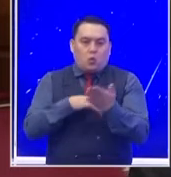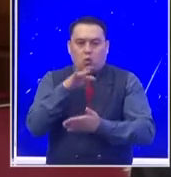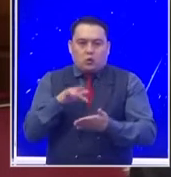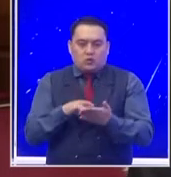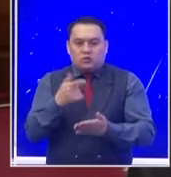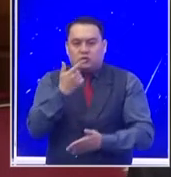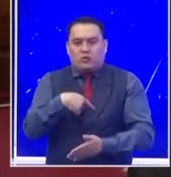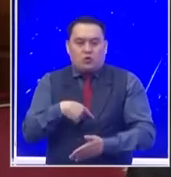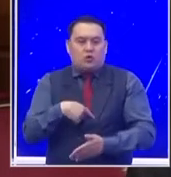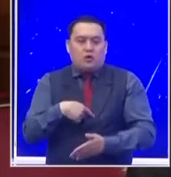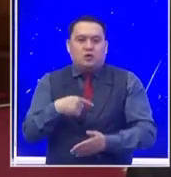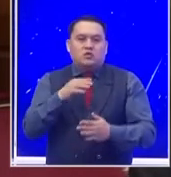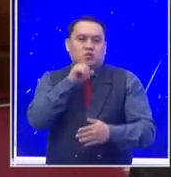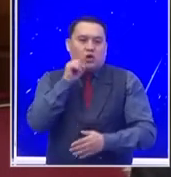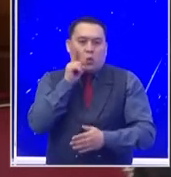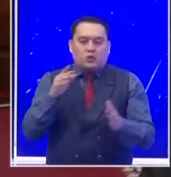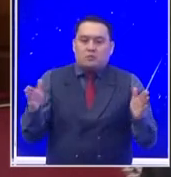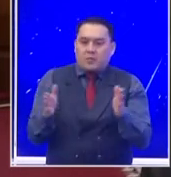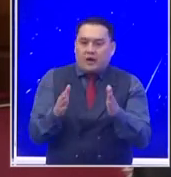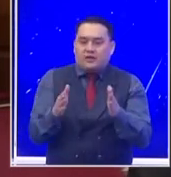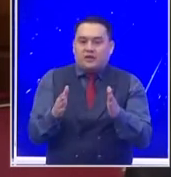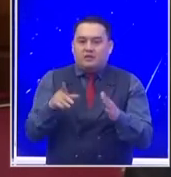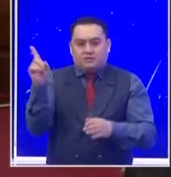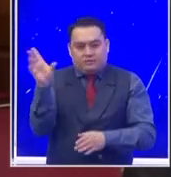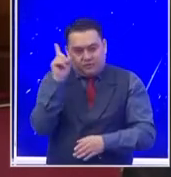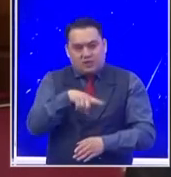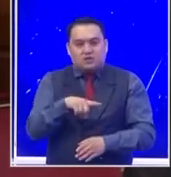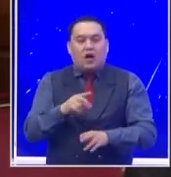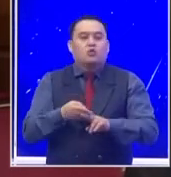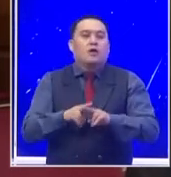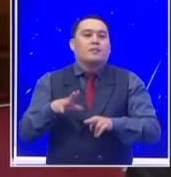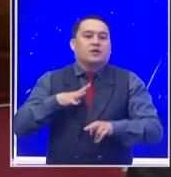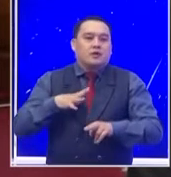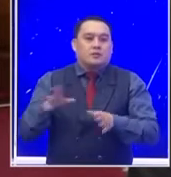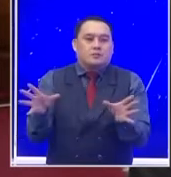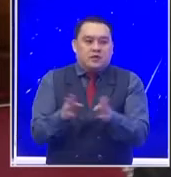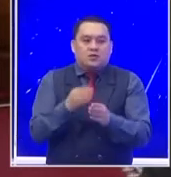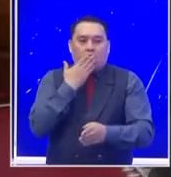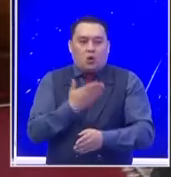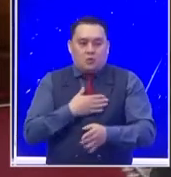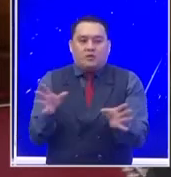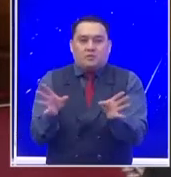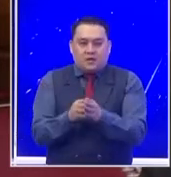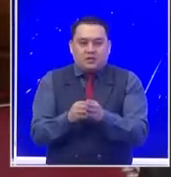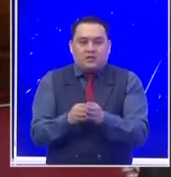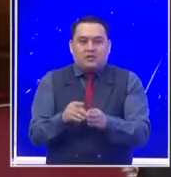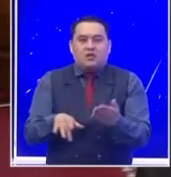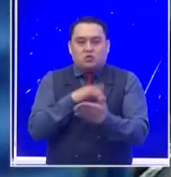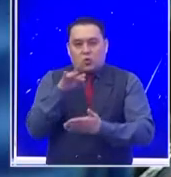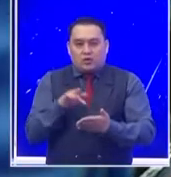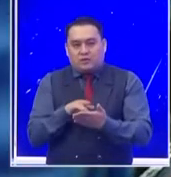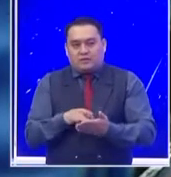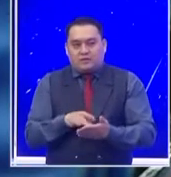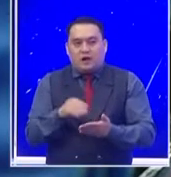зеленый компактных такой все знают об этом поэтому давайте будем любить все вместе наш город